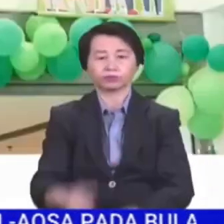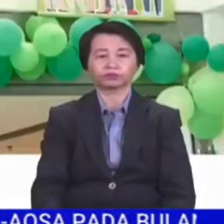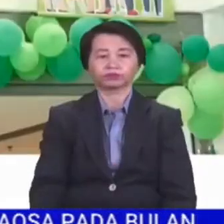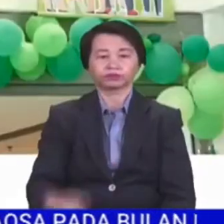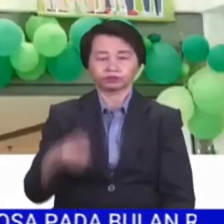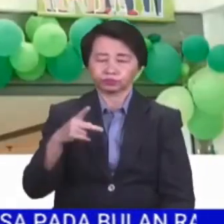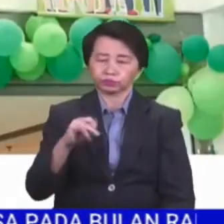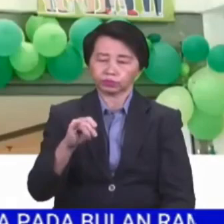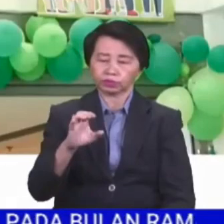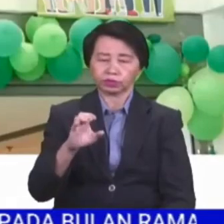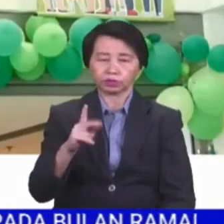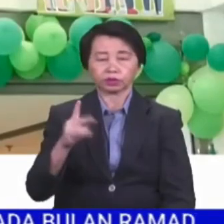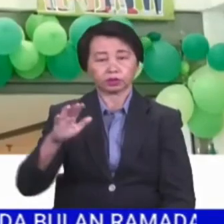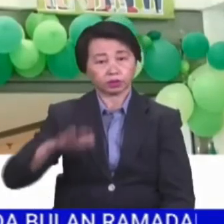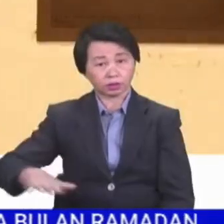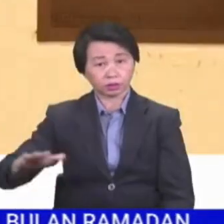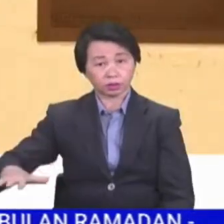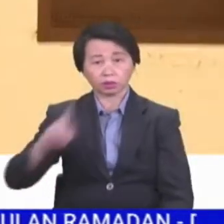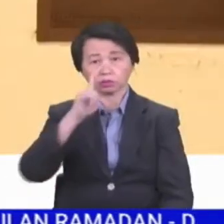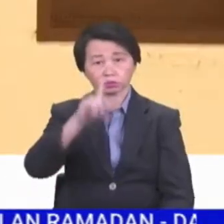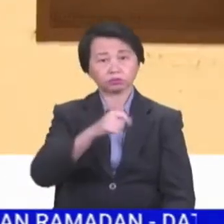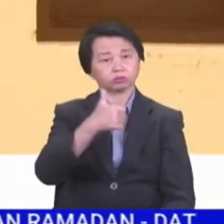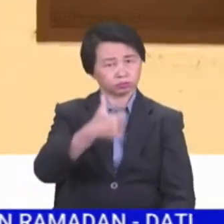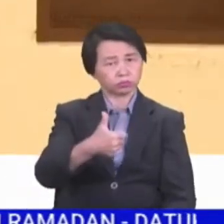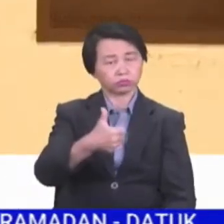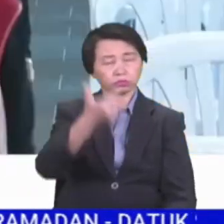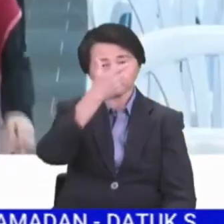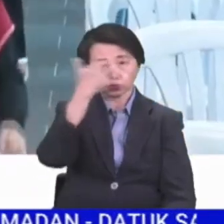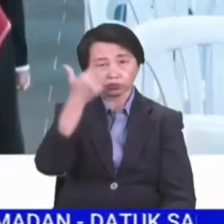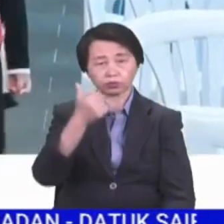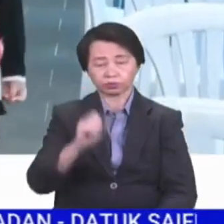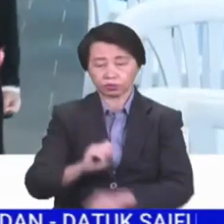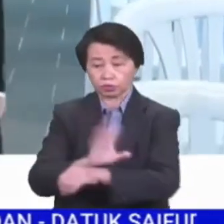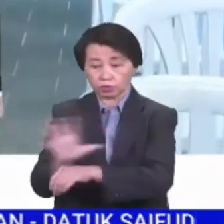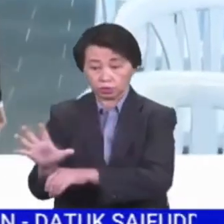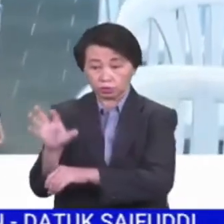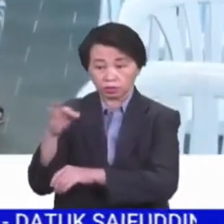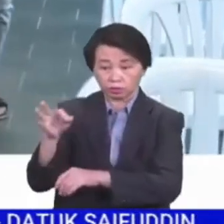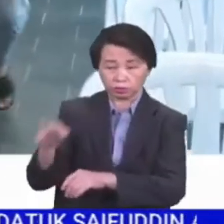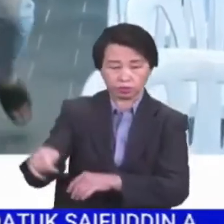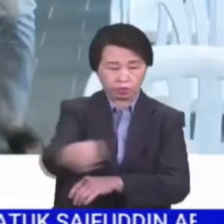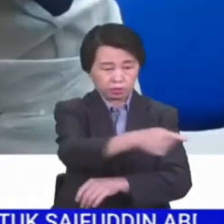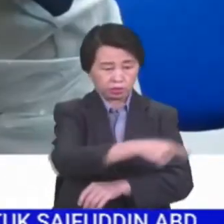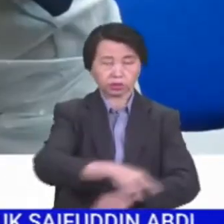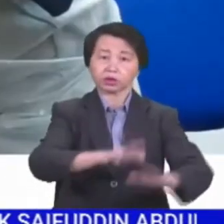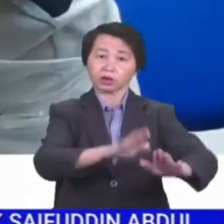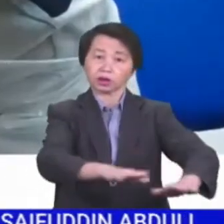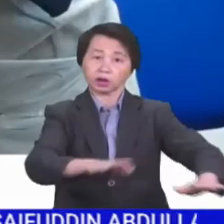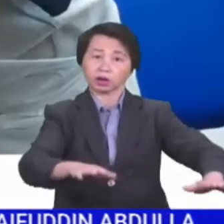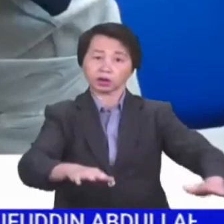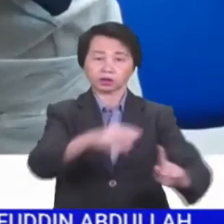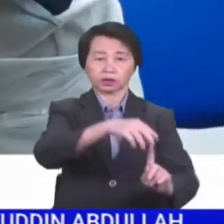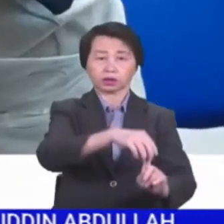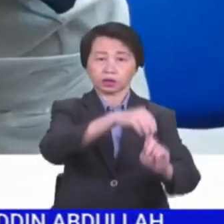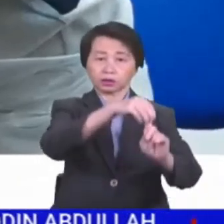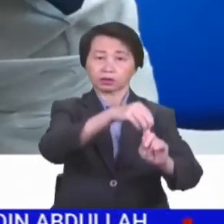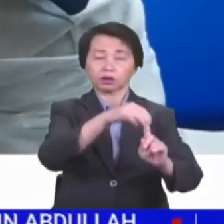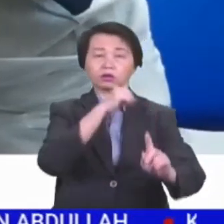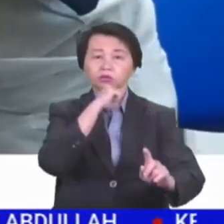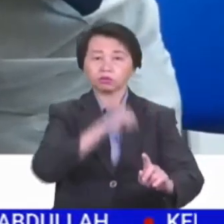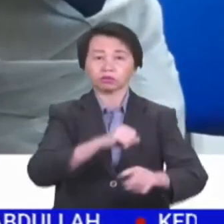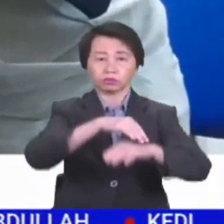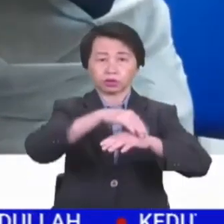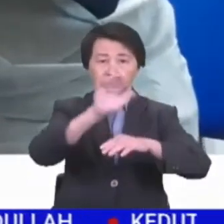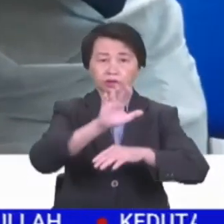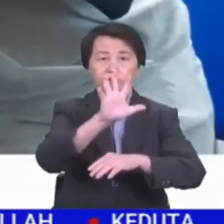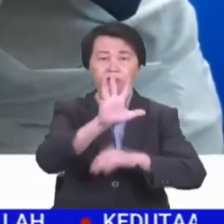Kids dilaksanakan, ia ternyata berkesan apabila kes COVID-19 dalam kalangan kanak-kanak, terutamanya yang berumur lebih